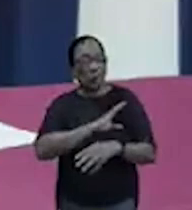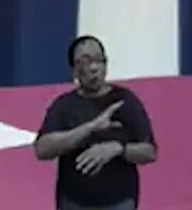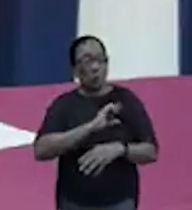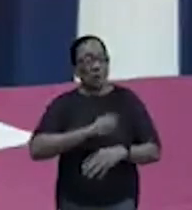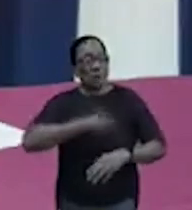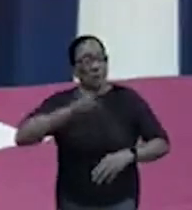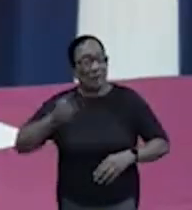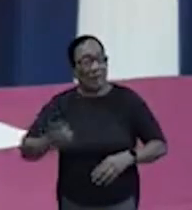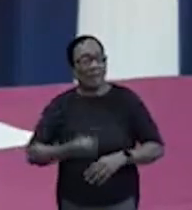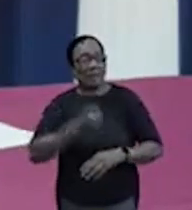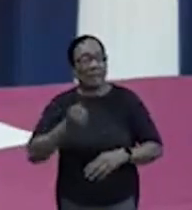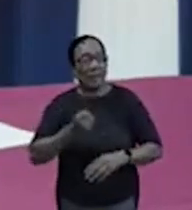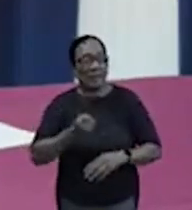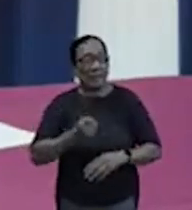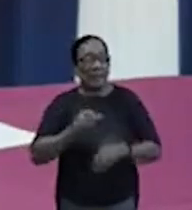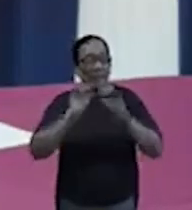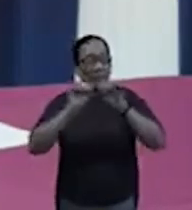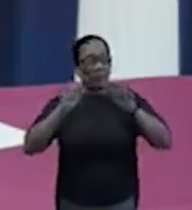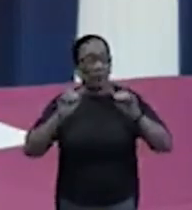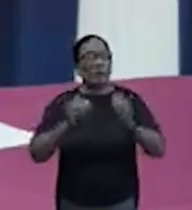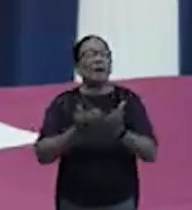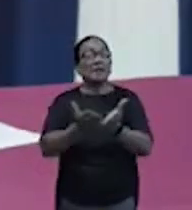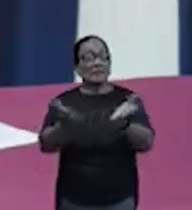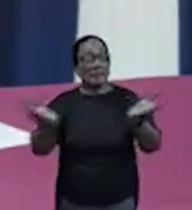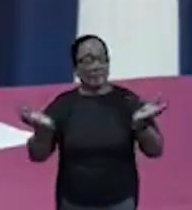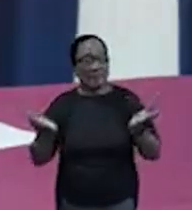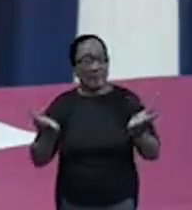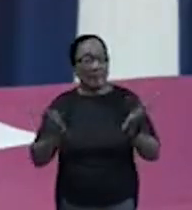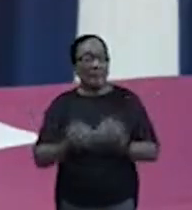continu delen van informatie.